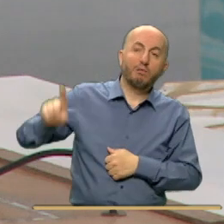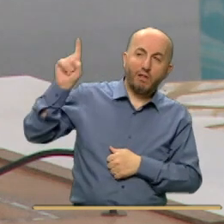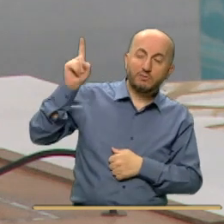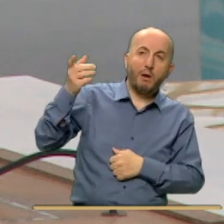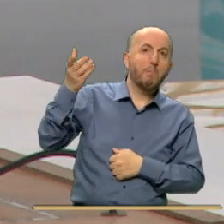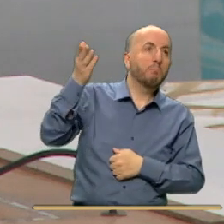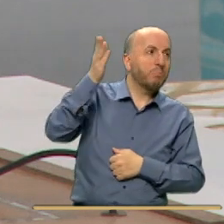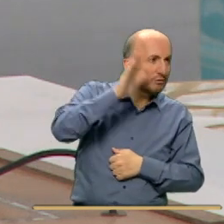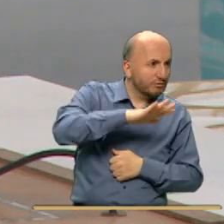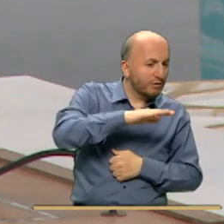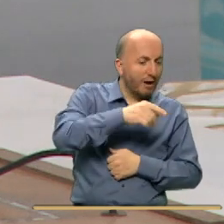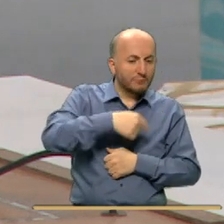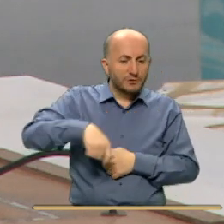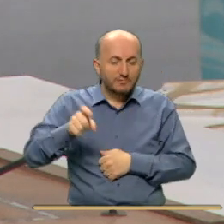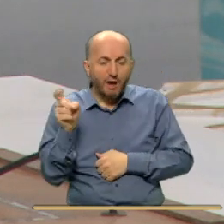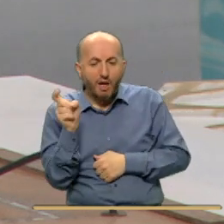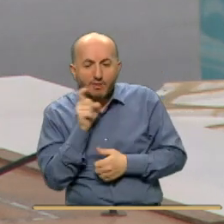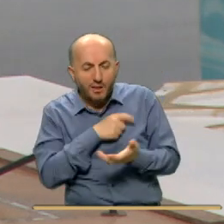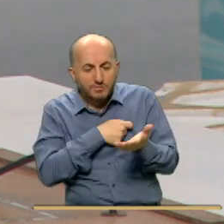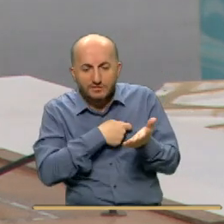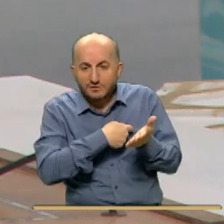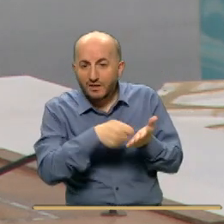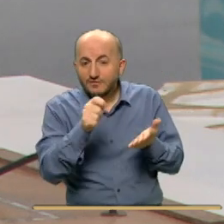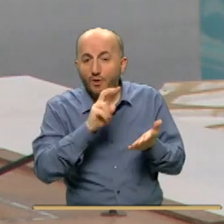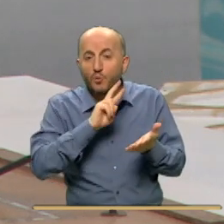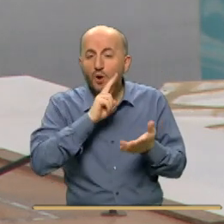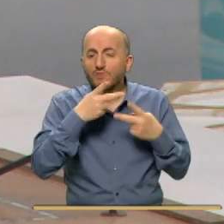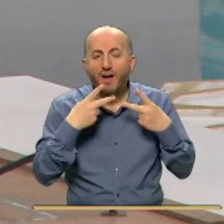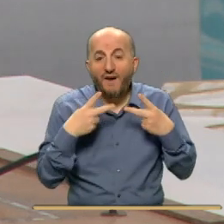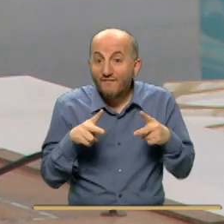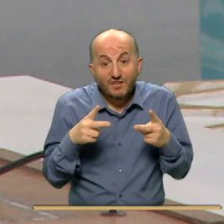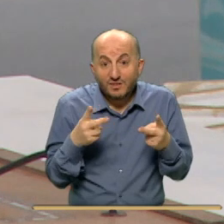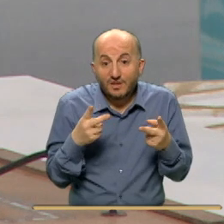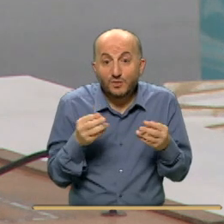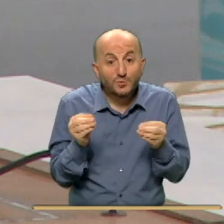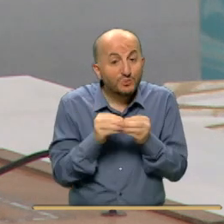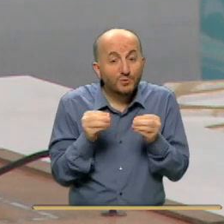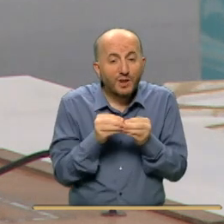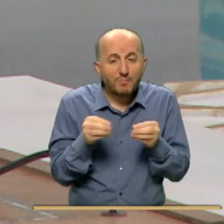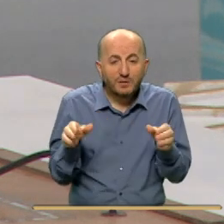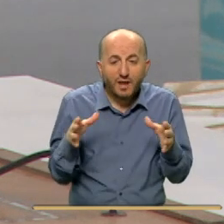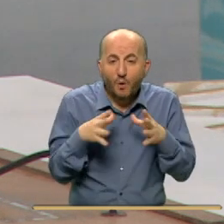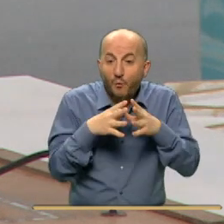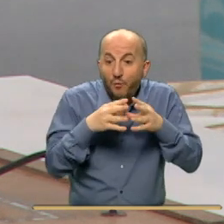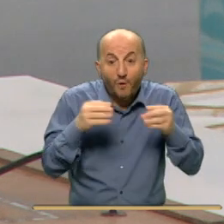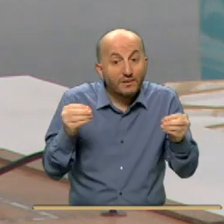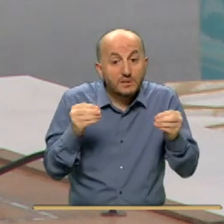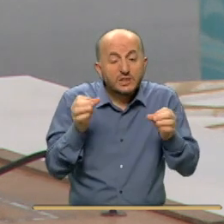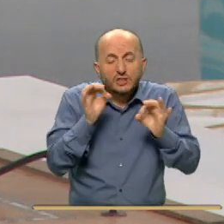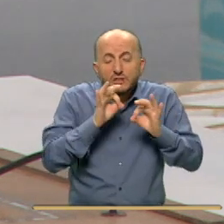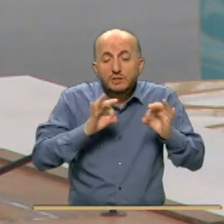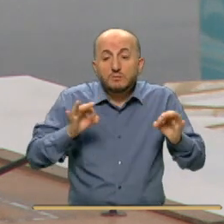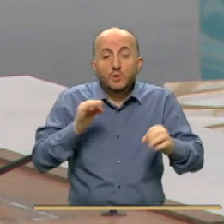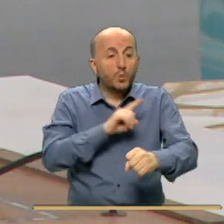Allah'tan başka bizim hatalarımızı silecek, günahlarımızı affedecek, kusurlarımızı yok sayacak hiçbir güç